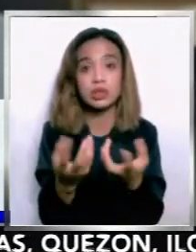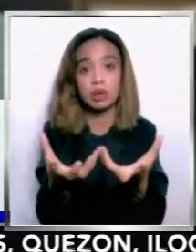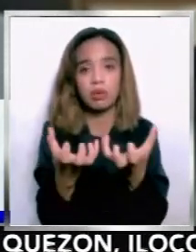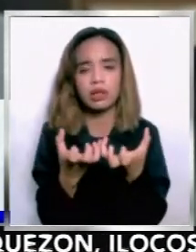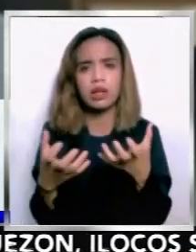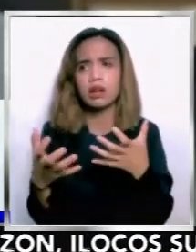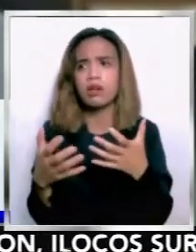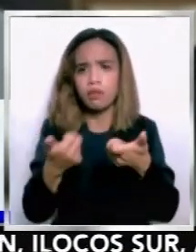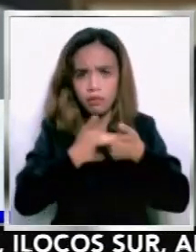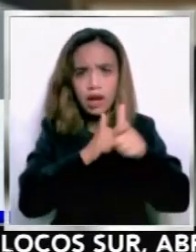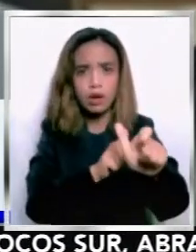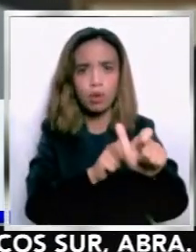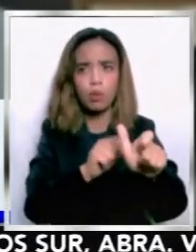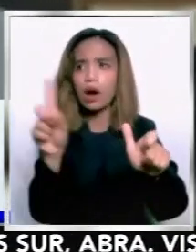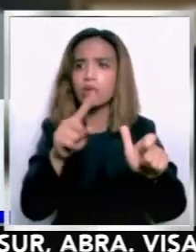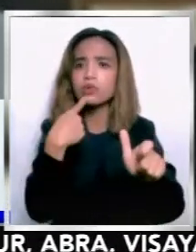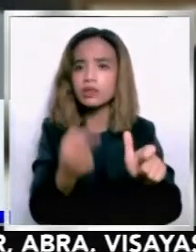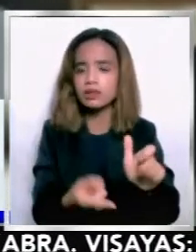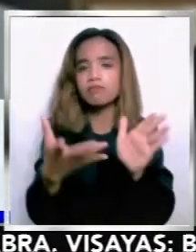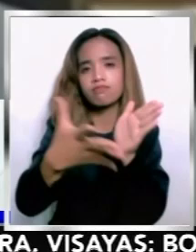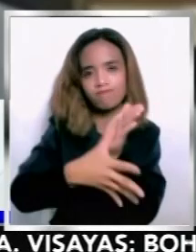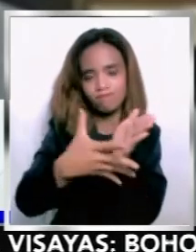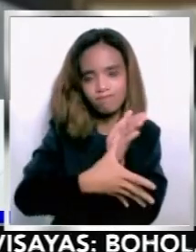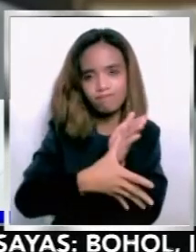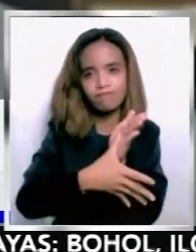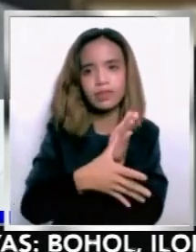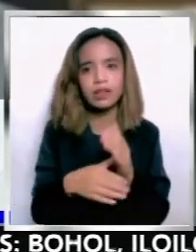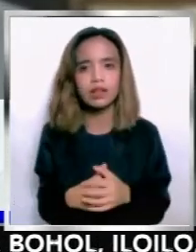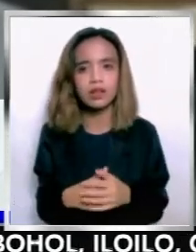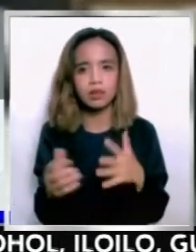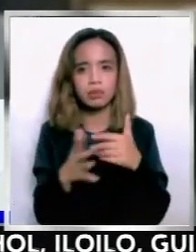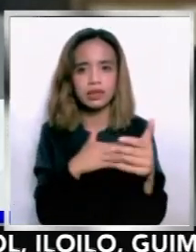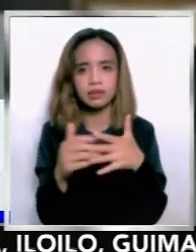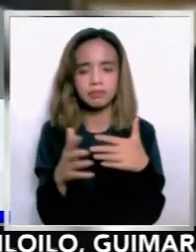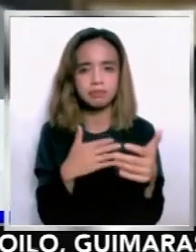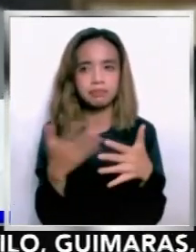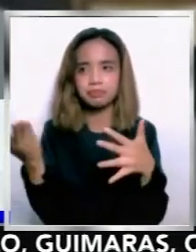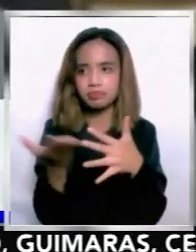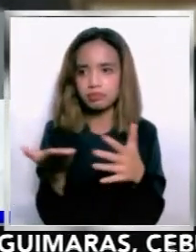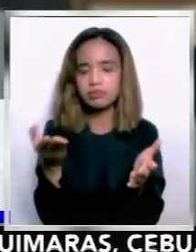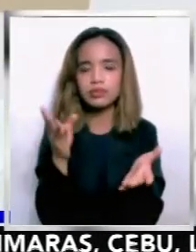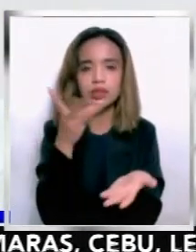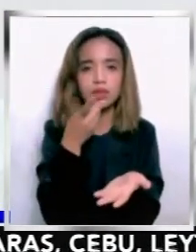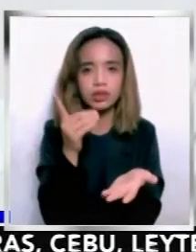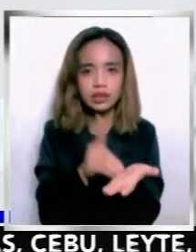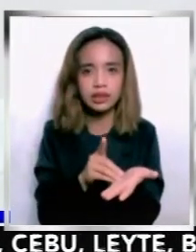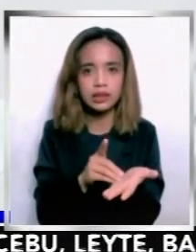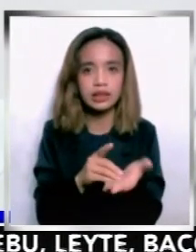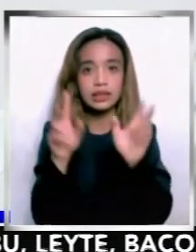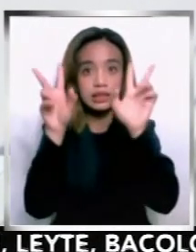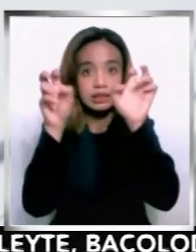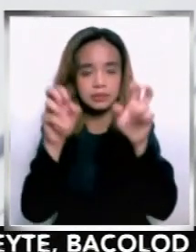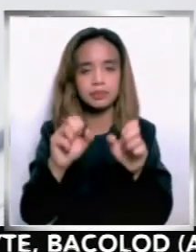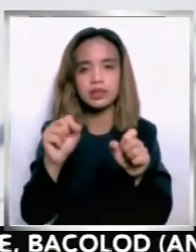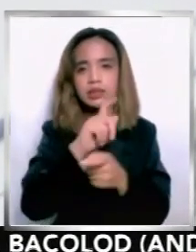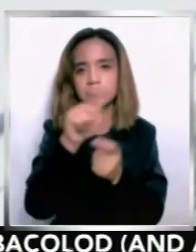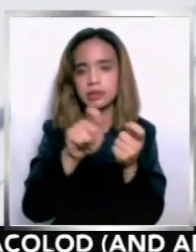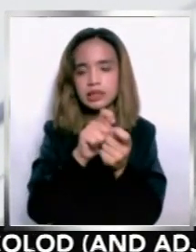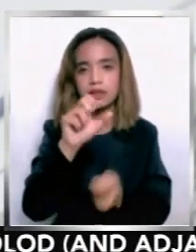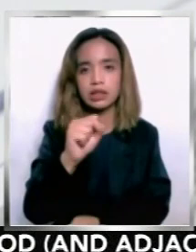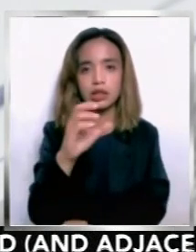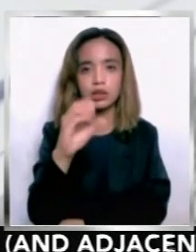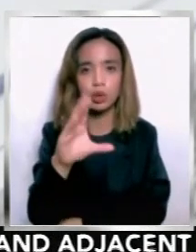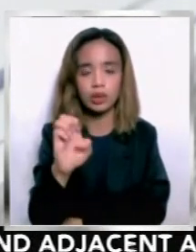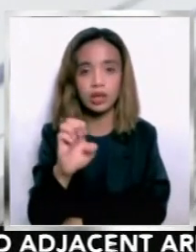COMELEC says as far as filing anything or any document is concerned, more particularly a SOCE. Pero ang mga kandidatong patuloy na